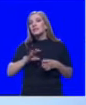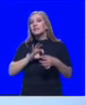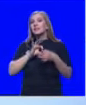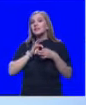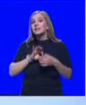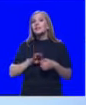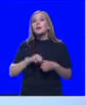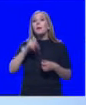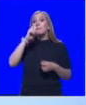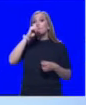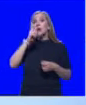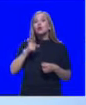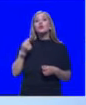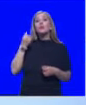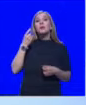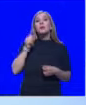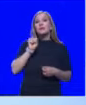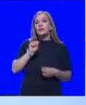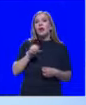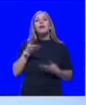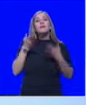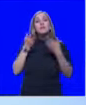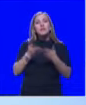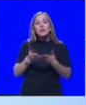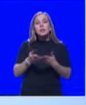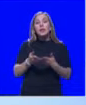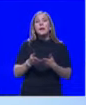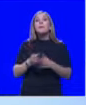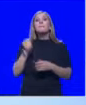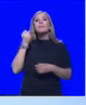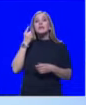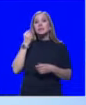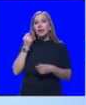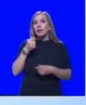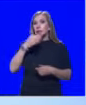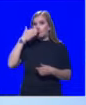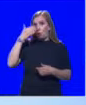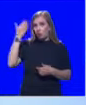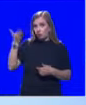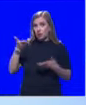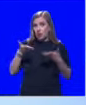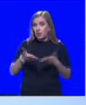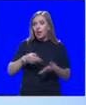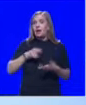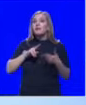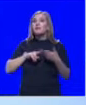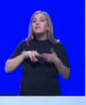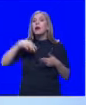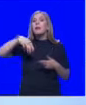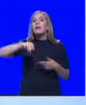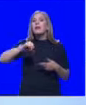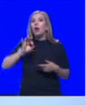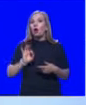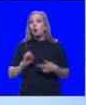почетното председателство на партия. Вие сте почетен председател на ВМРО. Кога един почетен председател се връща активно